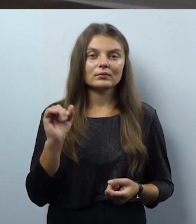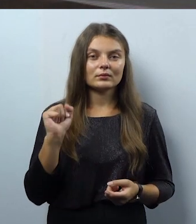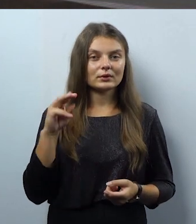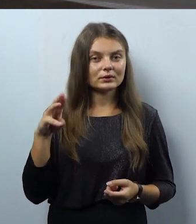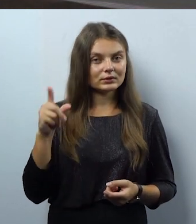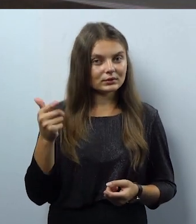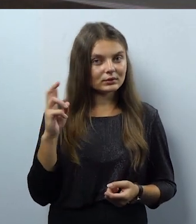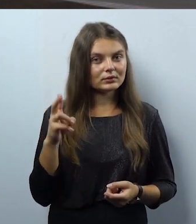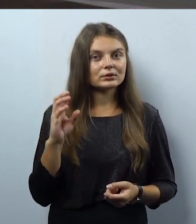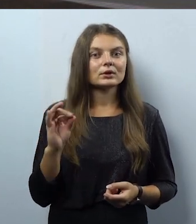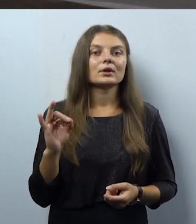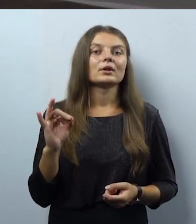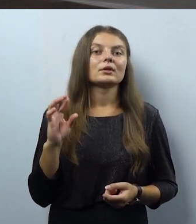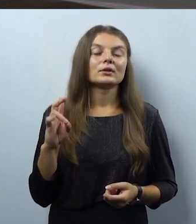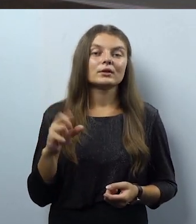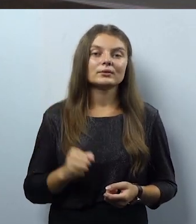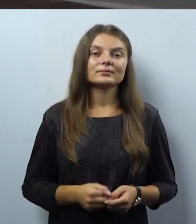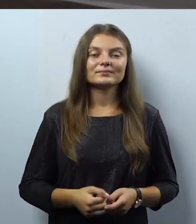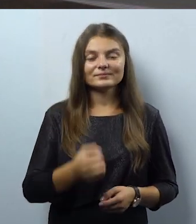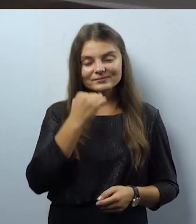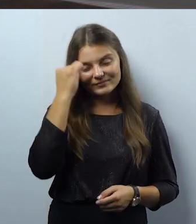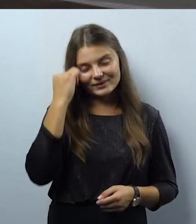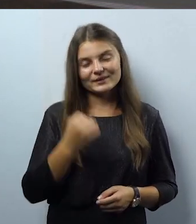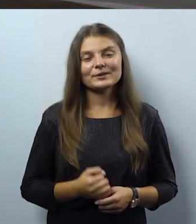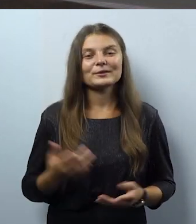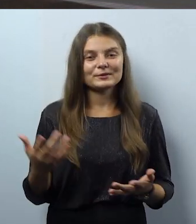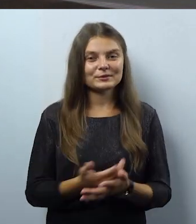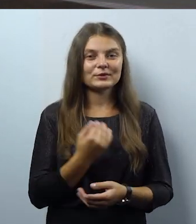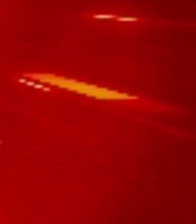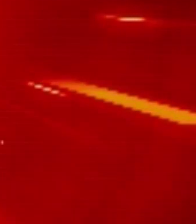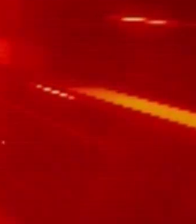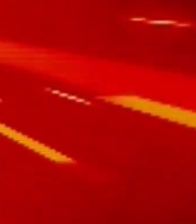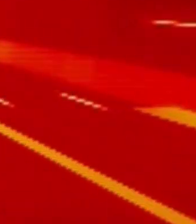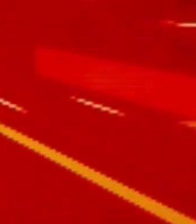«Батьківщина». Я бажаю вам успіхів і хай нам всім щастить. Спасибі. Дякую. Дякую.